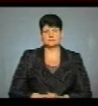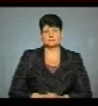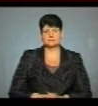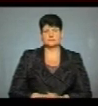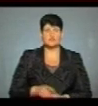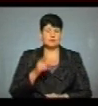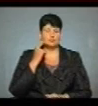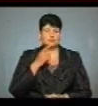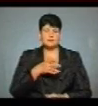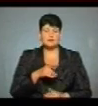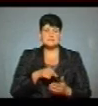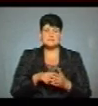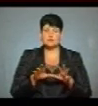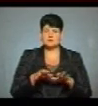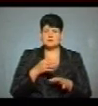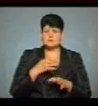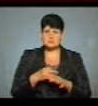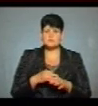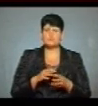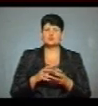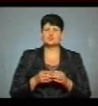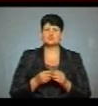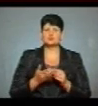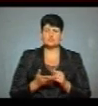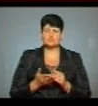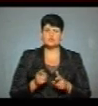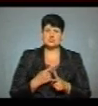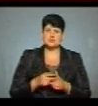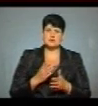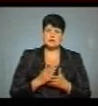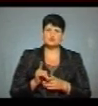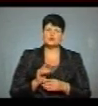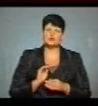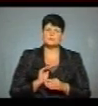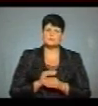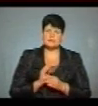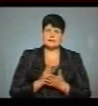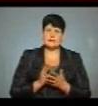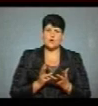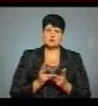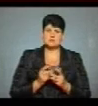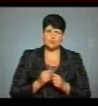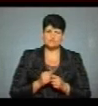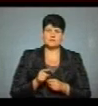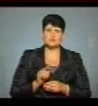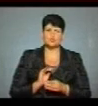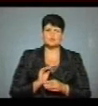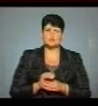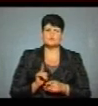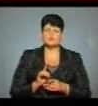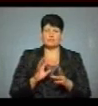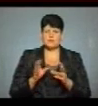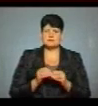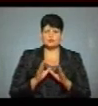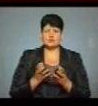Власне, ми почули, міський голова озвучив певну суму. Чи є що додати, тому що є розрахунки, так, він додав, що, в принципі, будуть